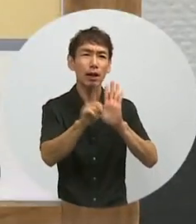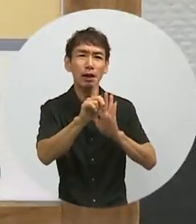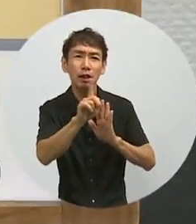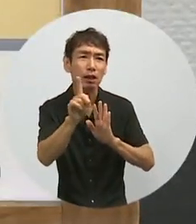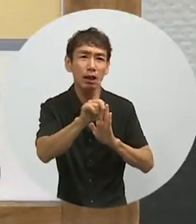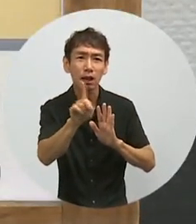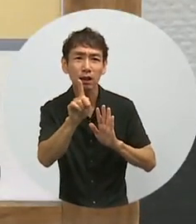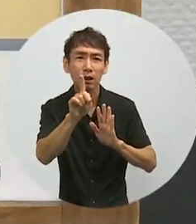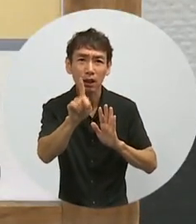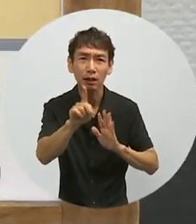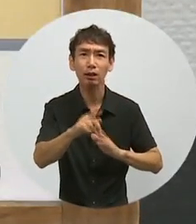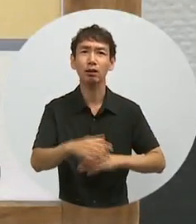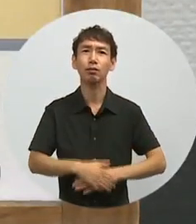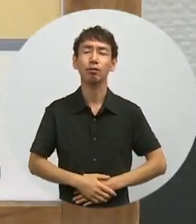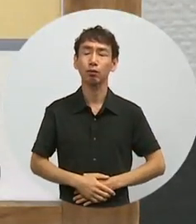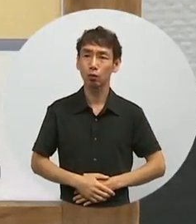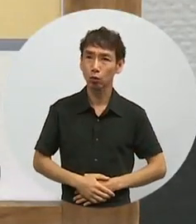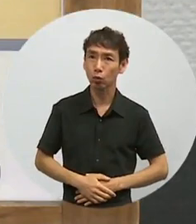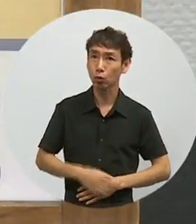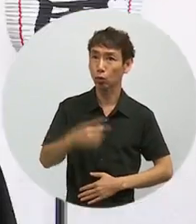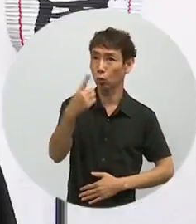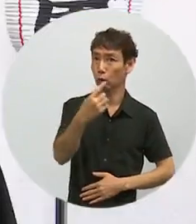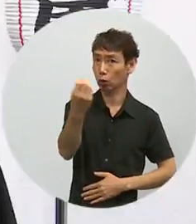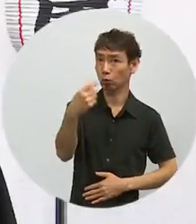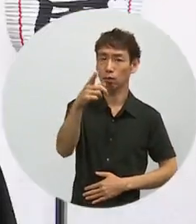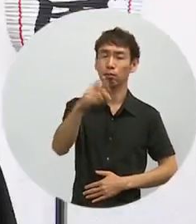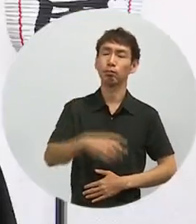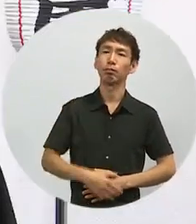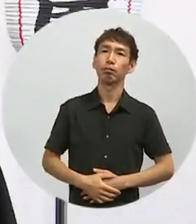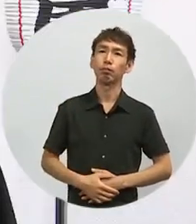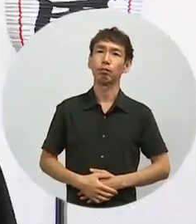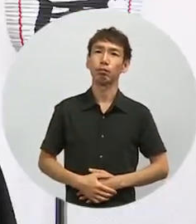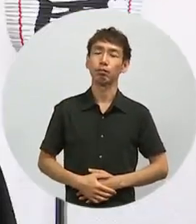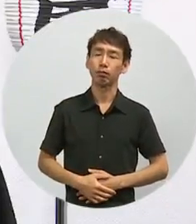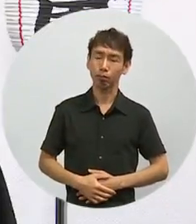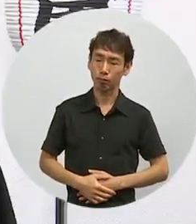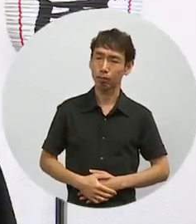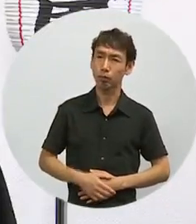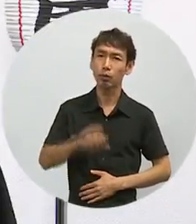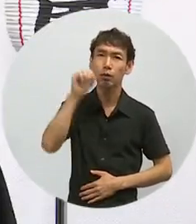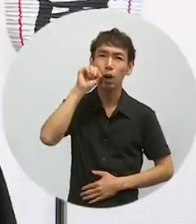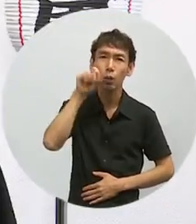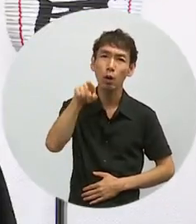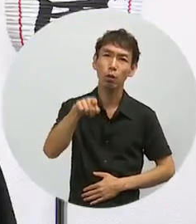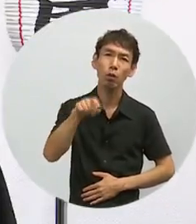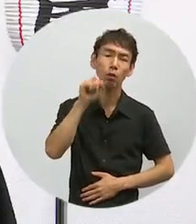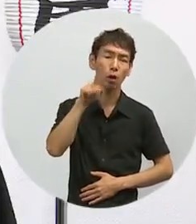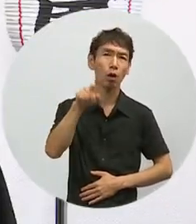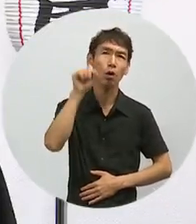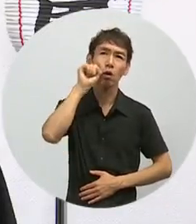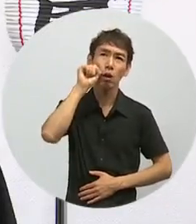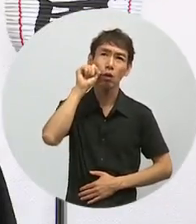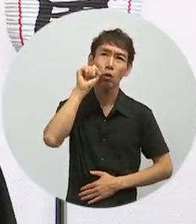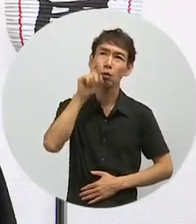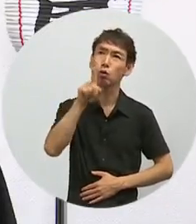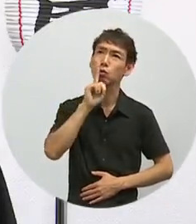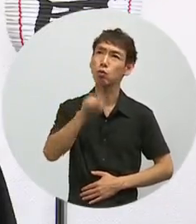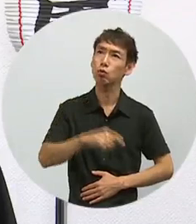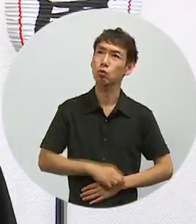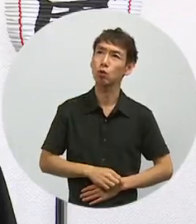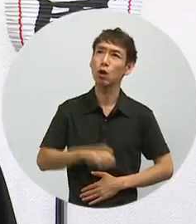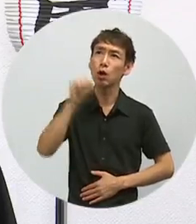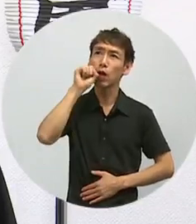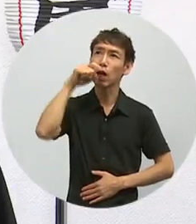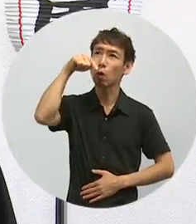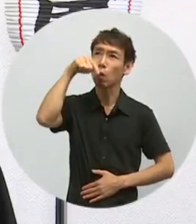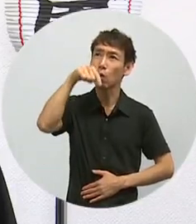なというと一人が言いました。 猫だろ、猫だったらよ、